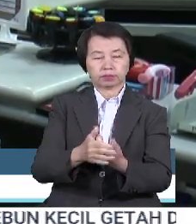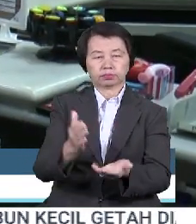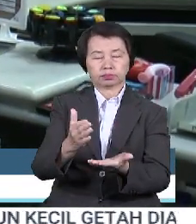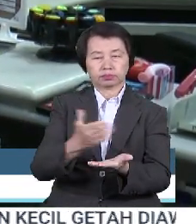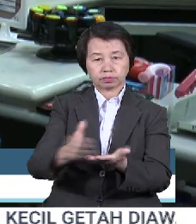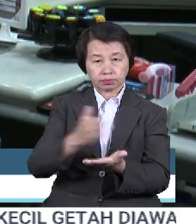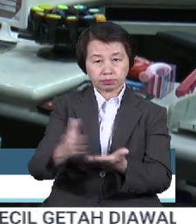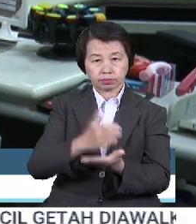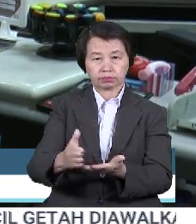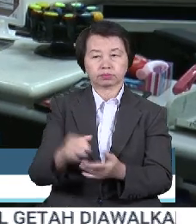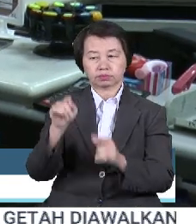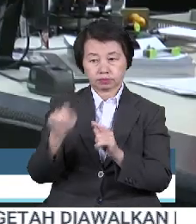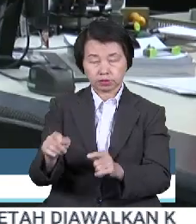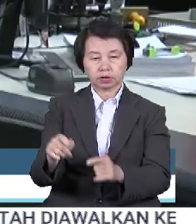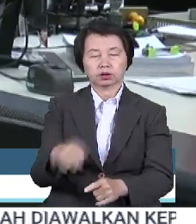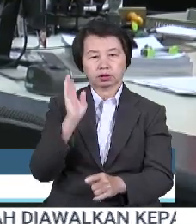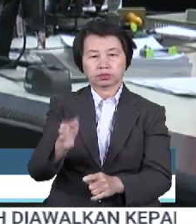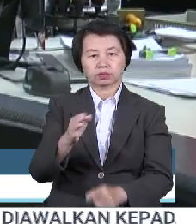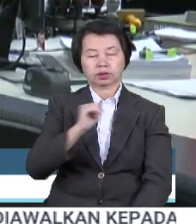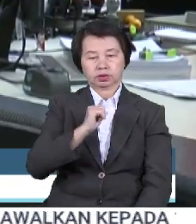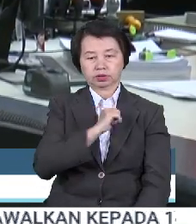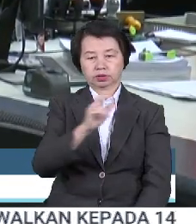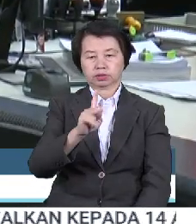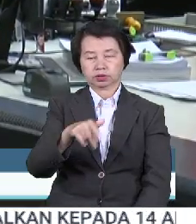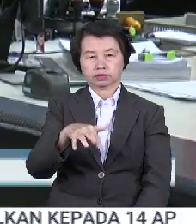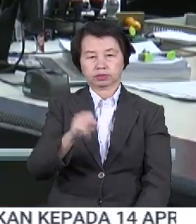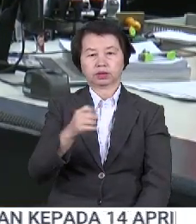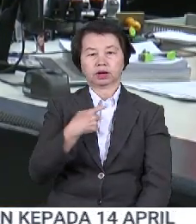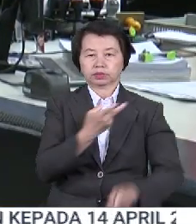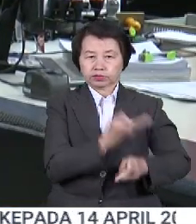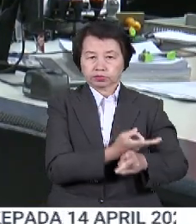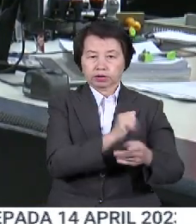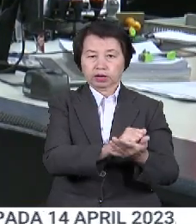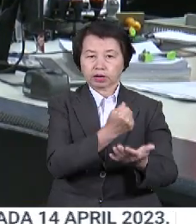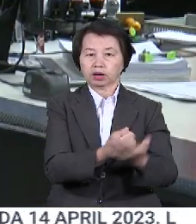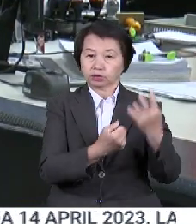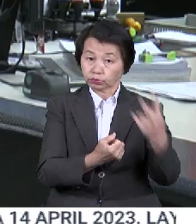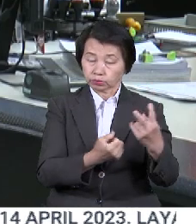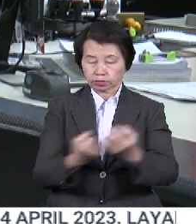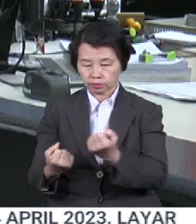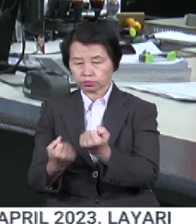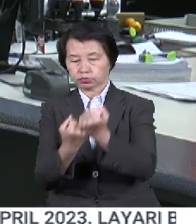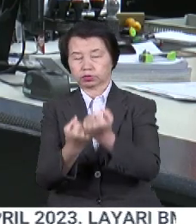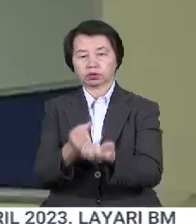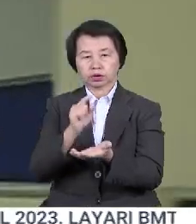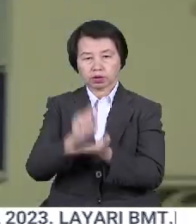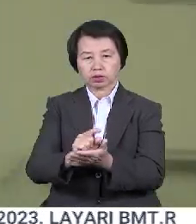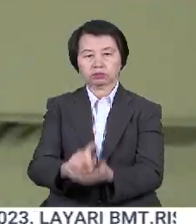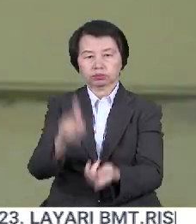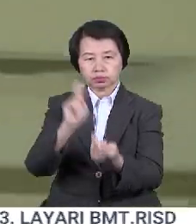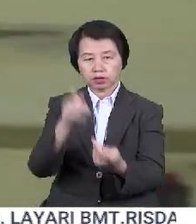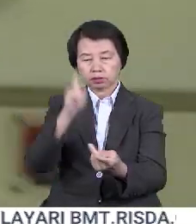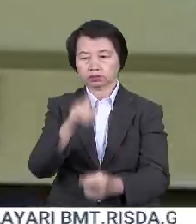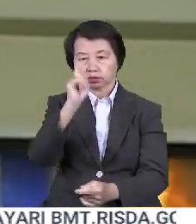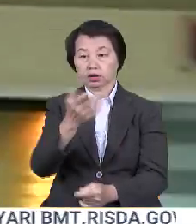fasilitas USB yang mempunyai simpanan dalam dan disokong oleh pendapatan berpacutan untuk